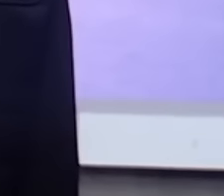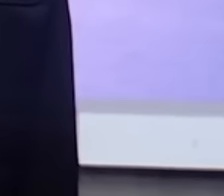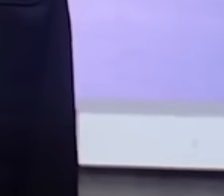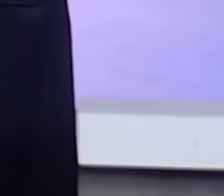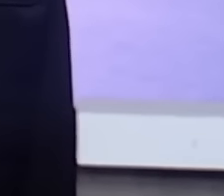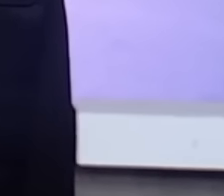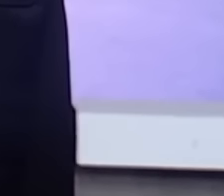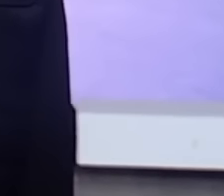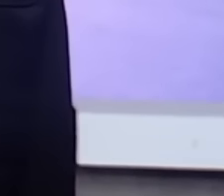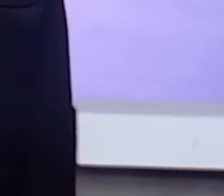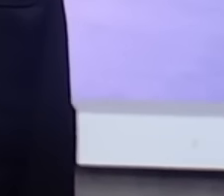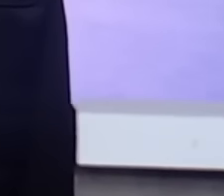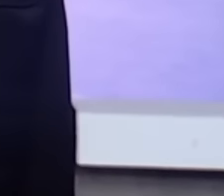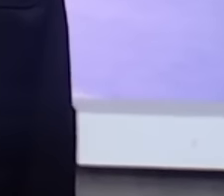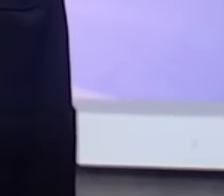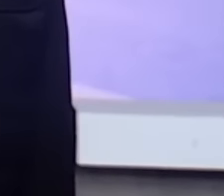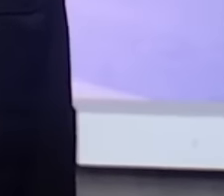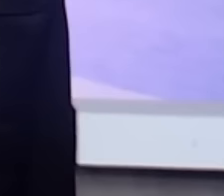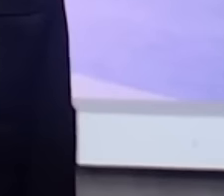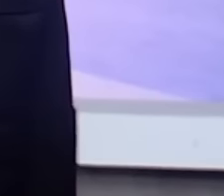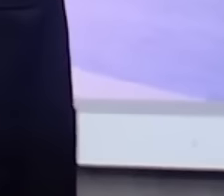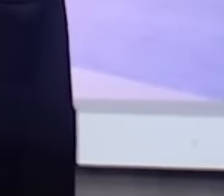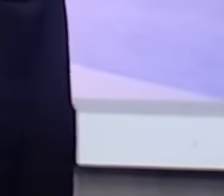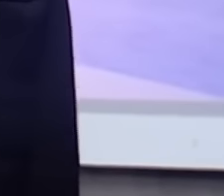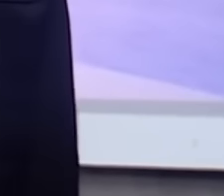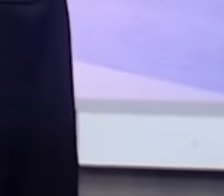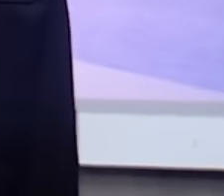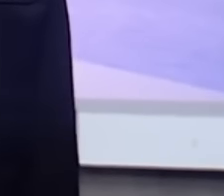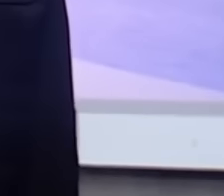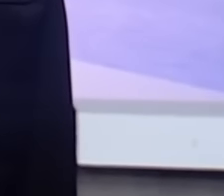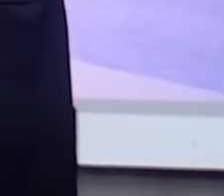GMA Integrated News sa YouTube at para sa mga kapuso abroad,